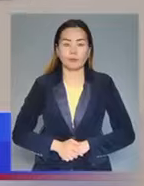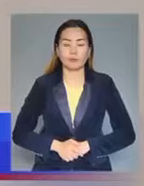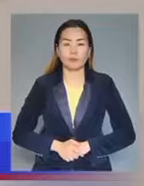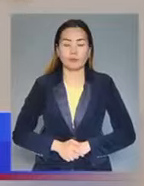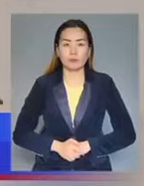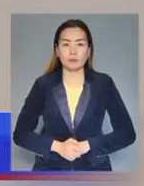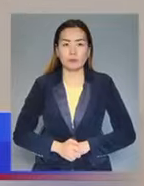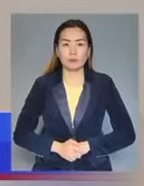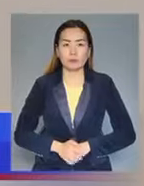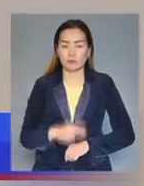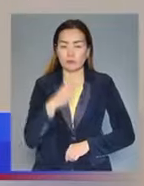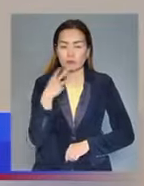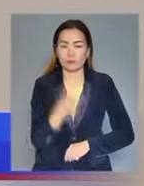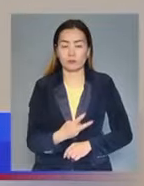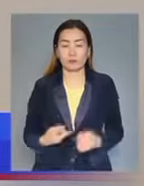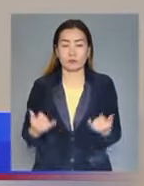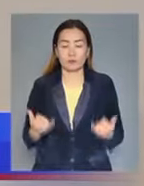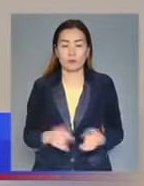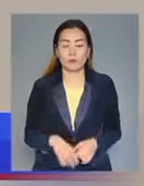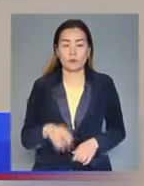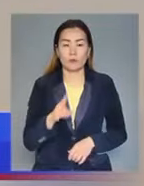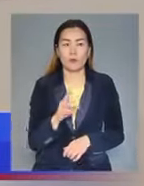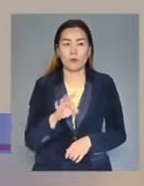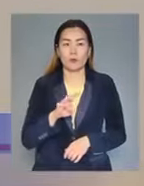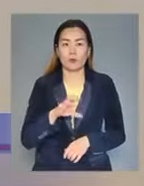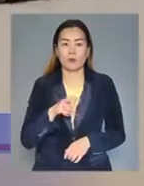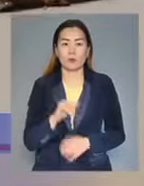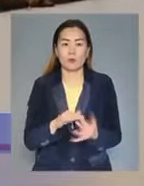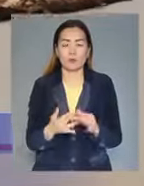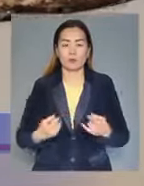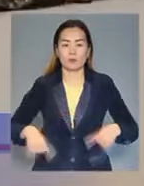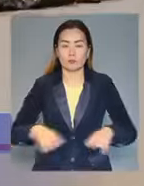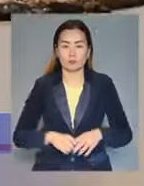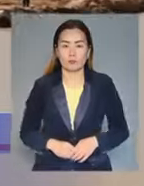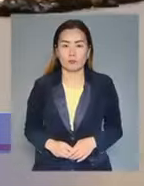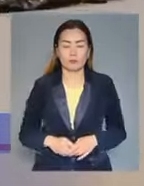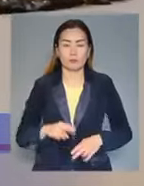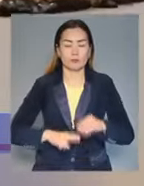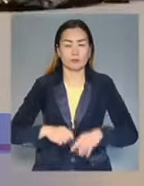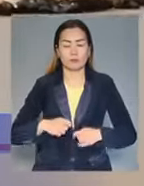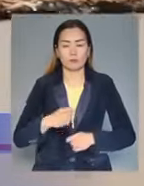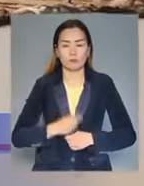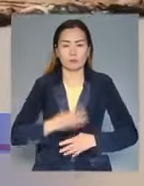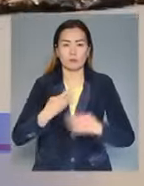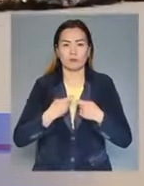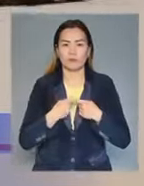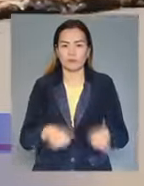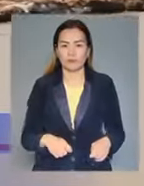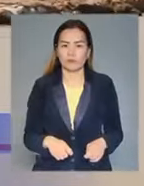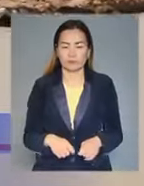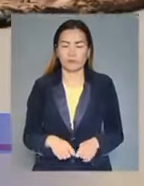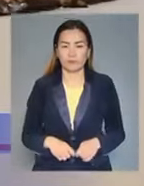Құрметті көрермен, мына өздеріңіз көріп тұрғандарыңыздай, Қоныстану ауылындағы күнімен түнімен салып жатырған бөгет мына жерде жарылып кетті